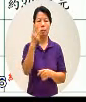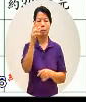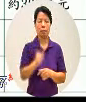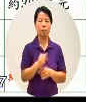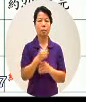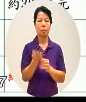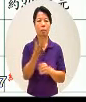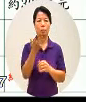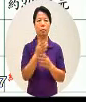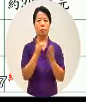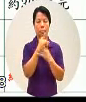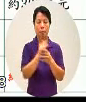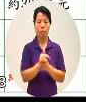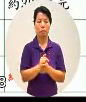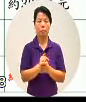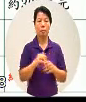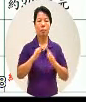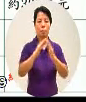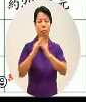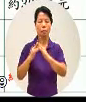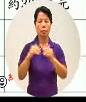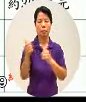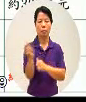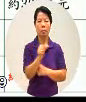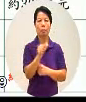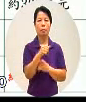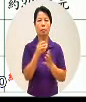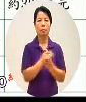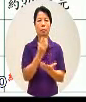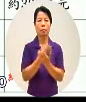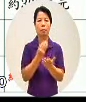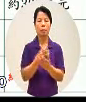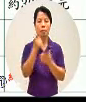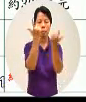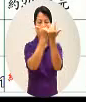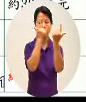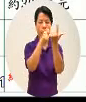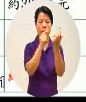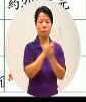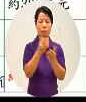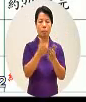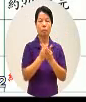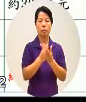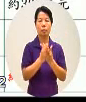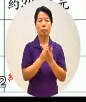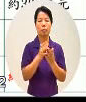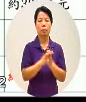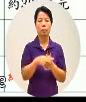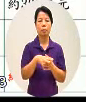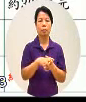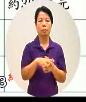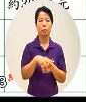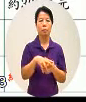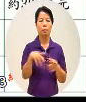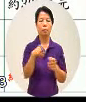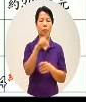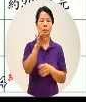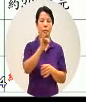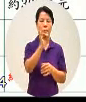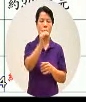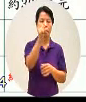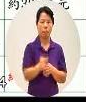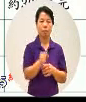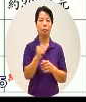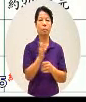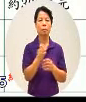看我们五都的债务举借，我们台北市要借约190亿，我们新